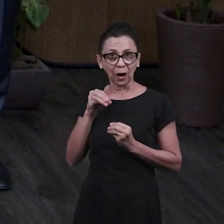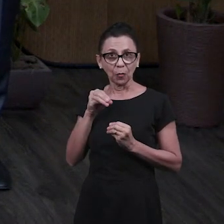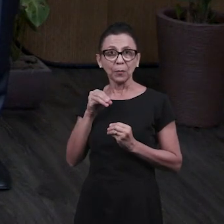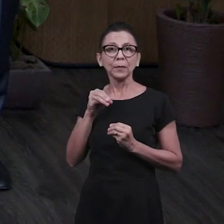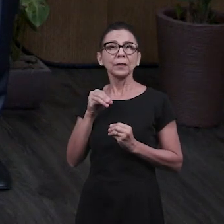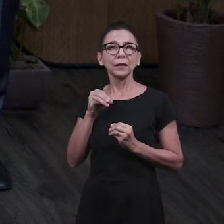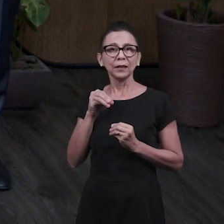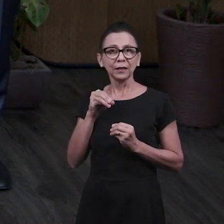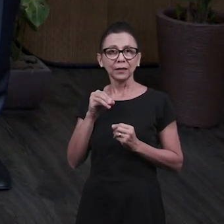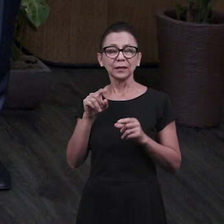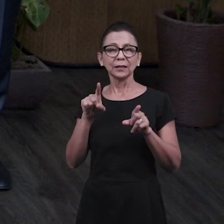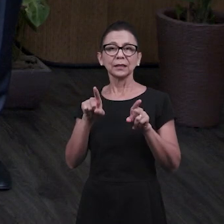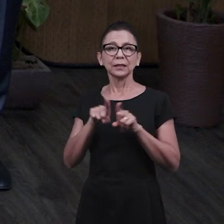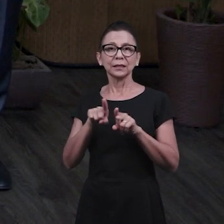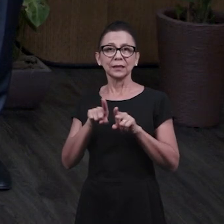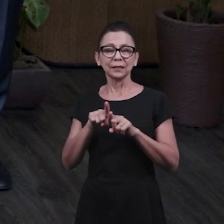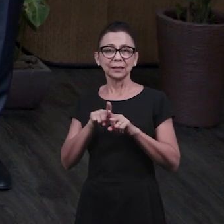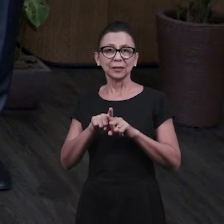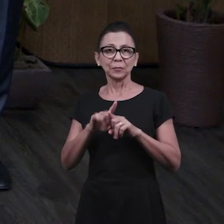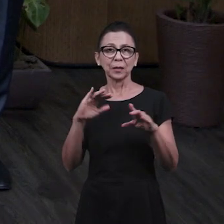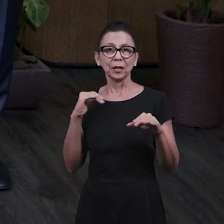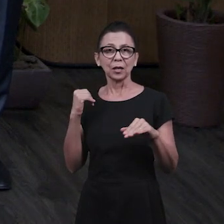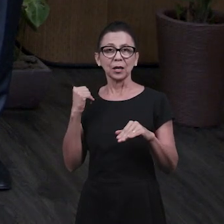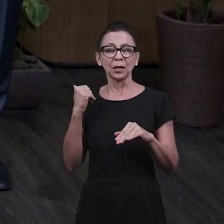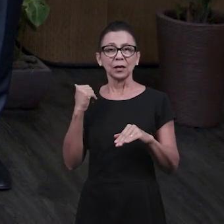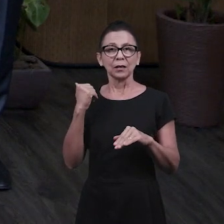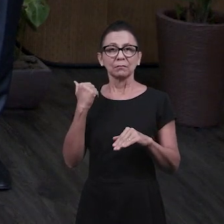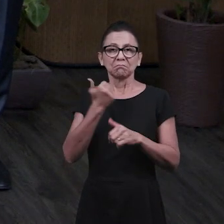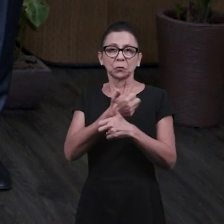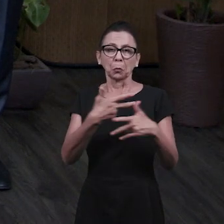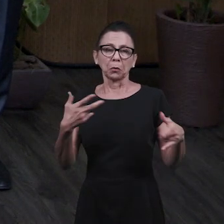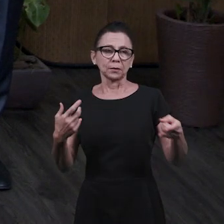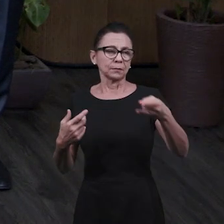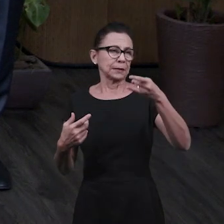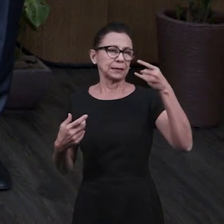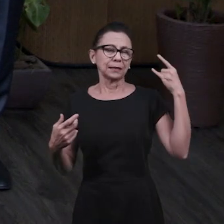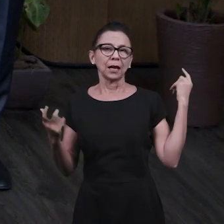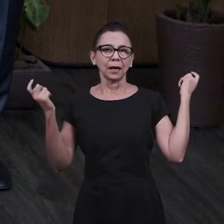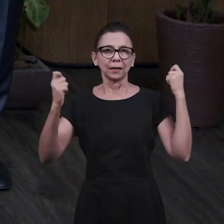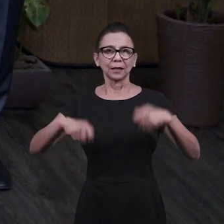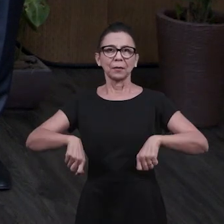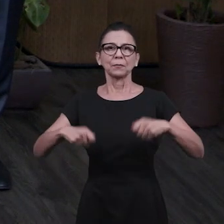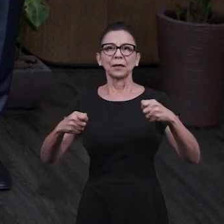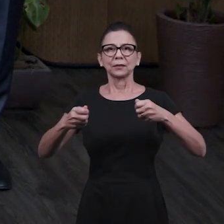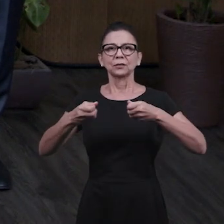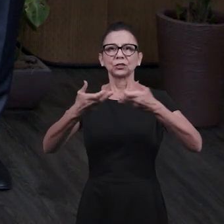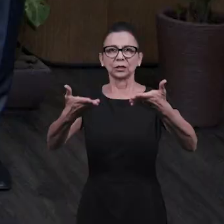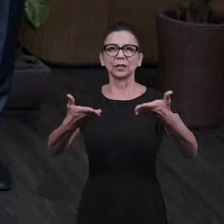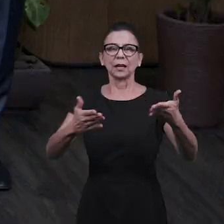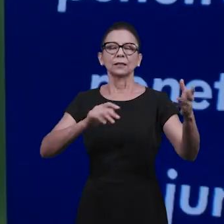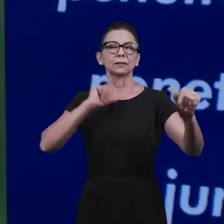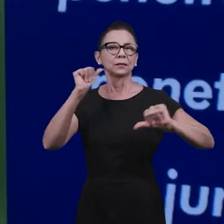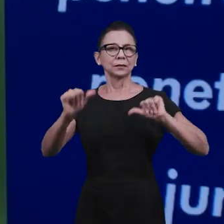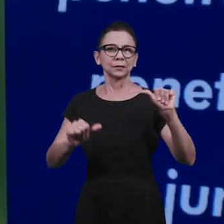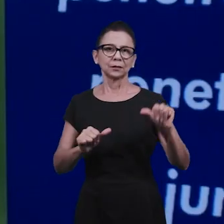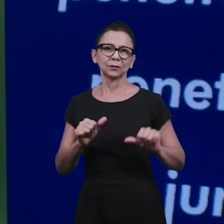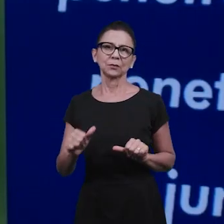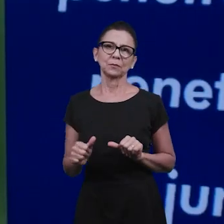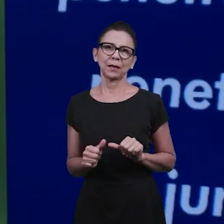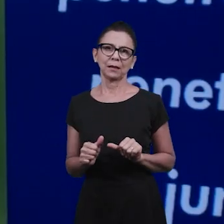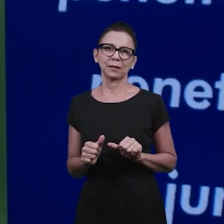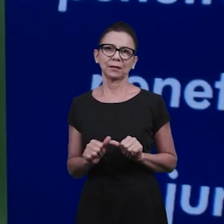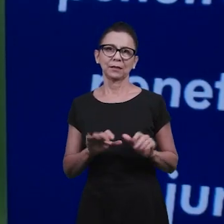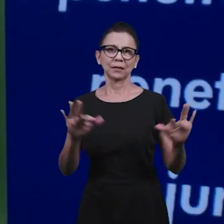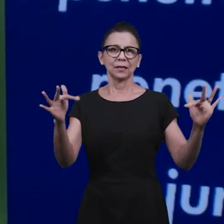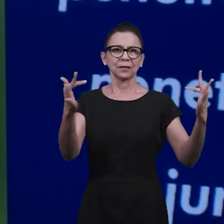l'homme, en apportant le salut, la vie éternelle, la paix, des bénédictions dans la